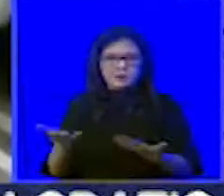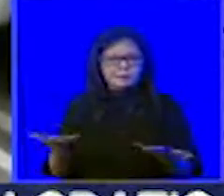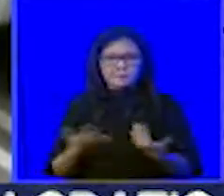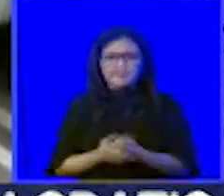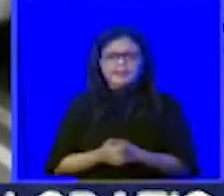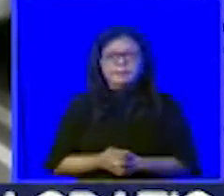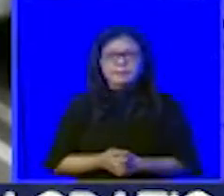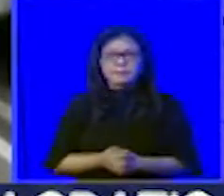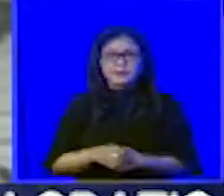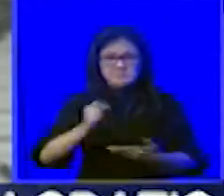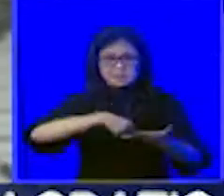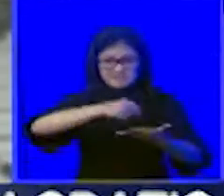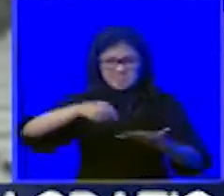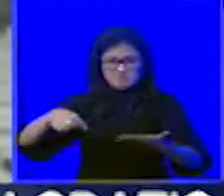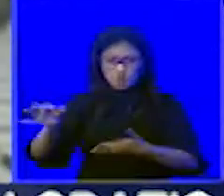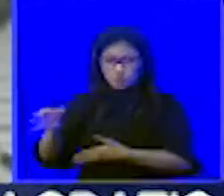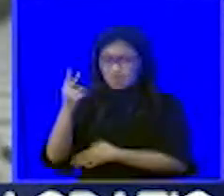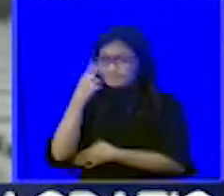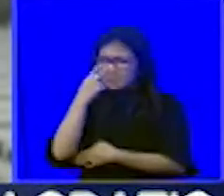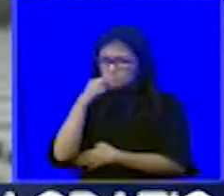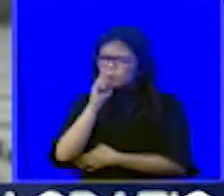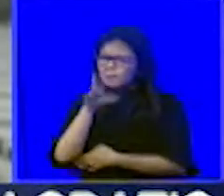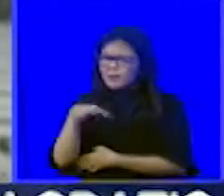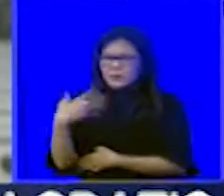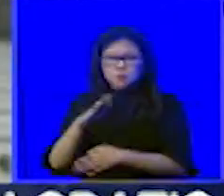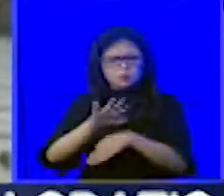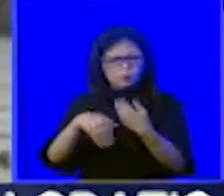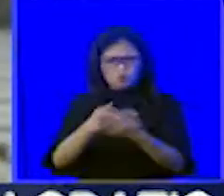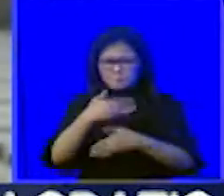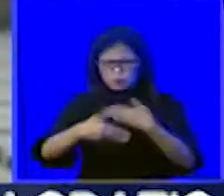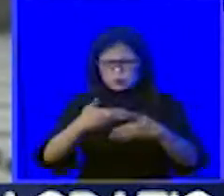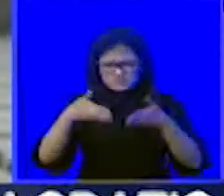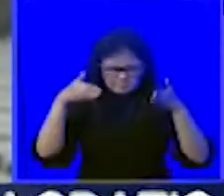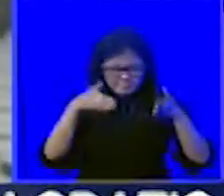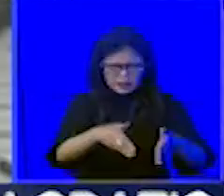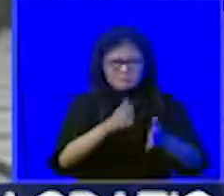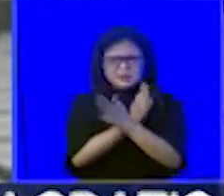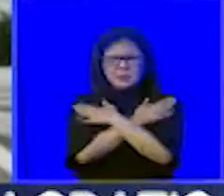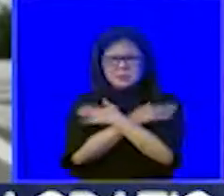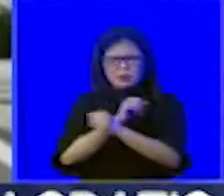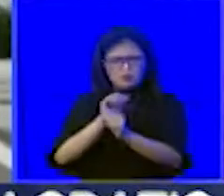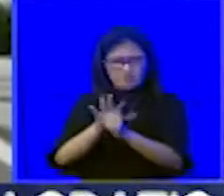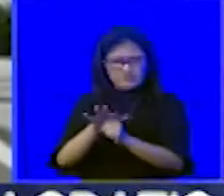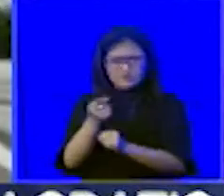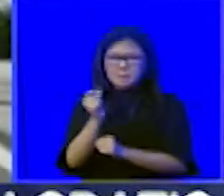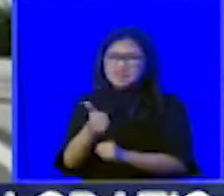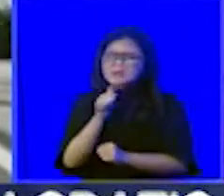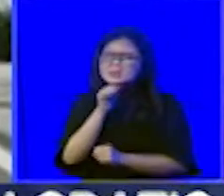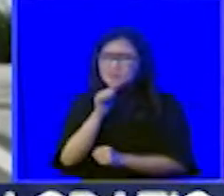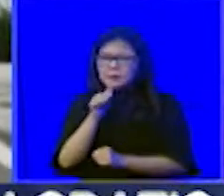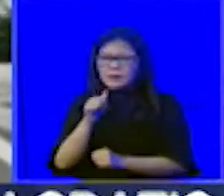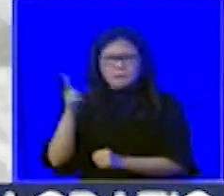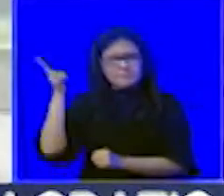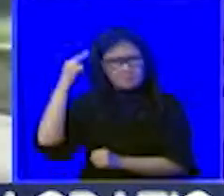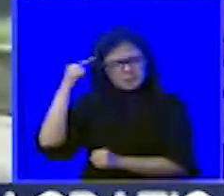Sekretaris Kota Bandung Emma Sumarna memastikan bahwa seluruh proses penguburan jenazah COVID-19 ditanggung pemerintah atau gratis.